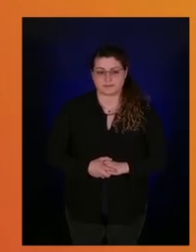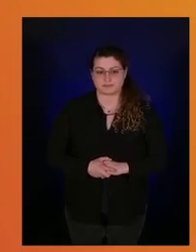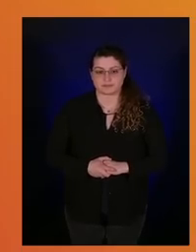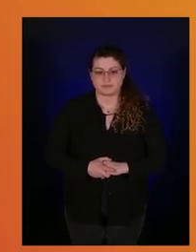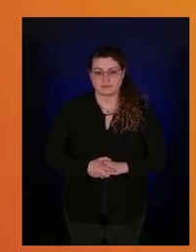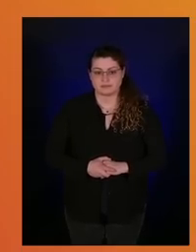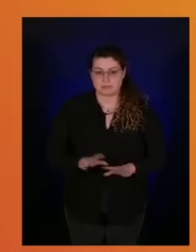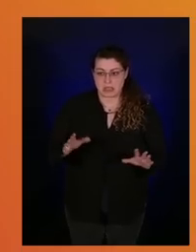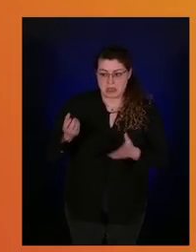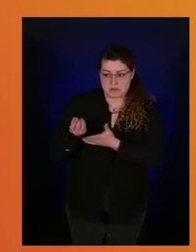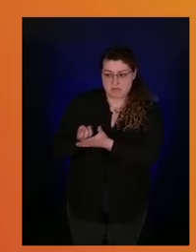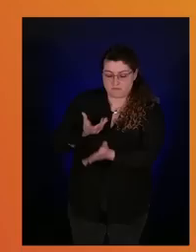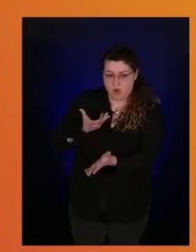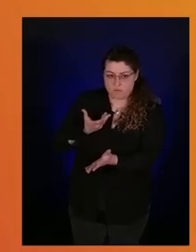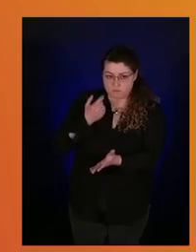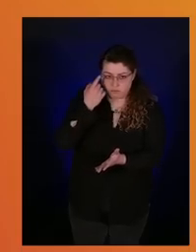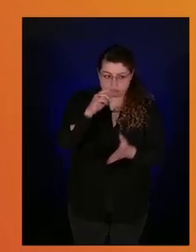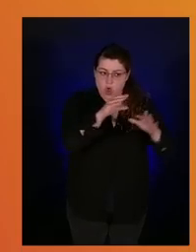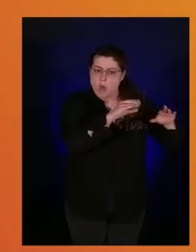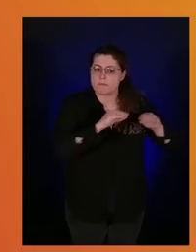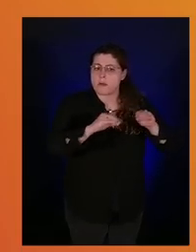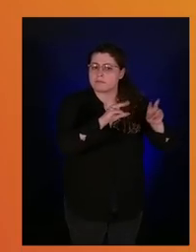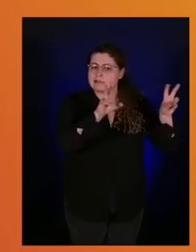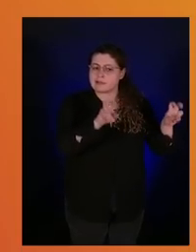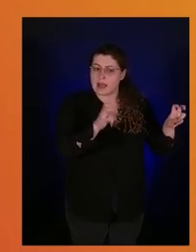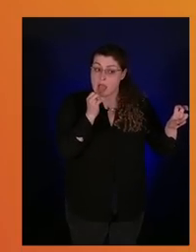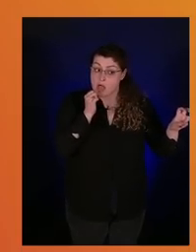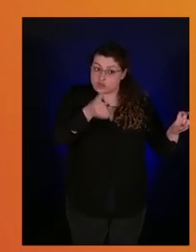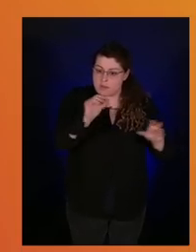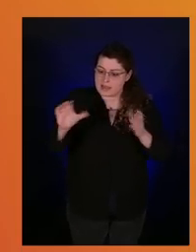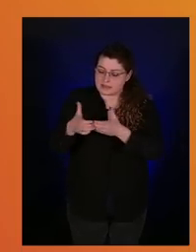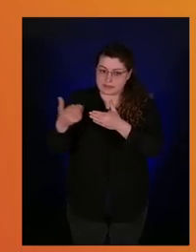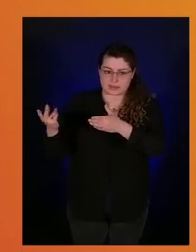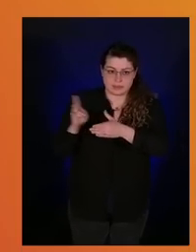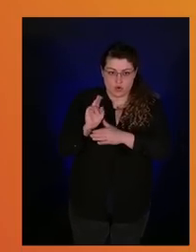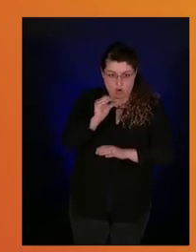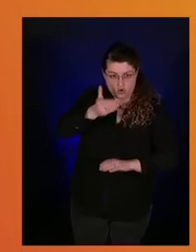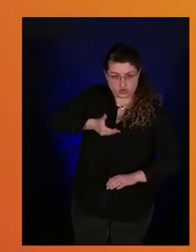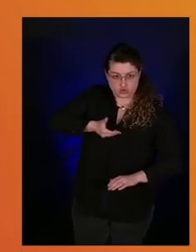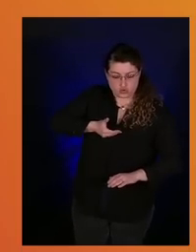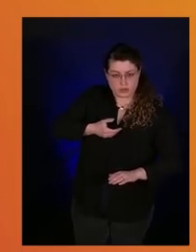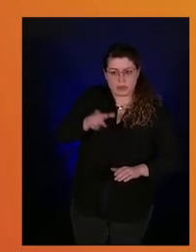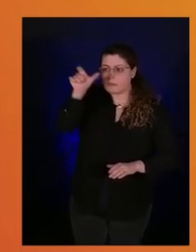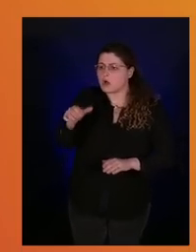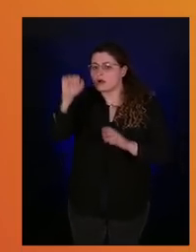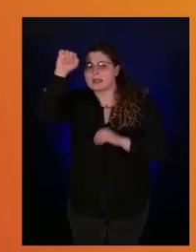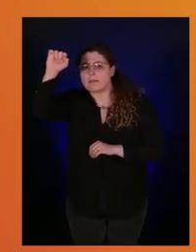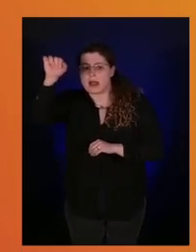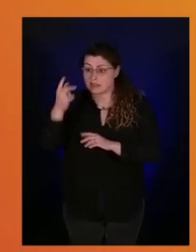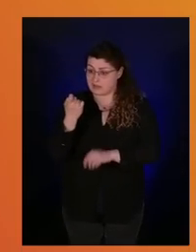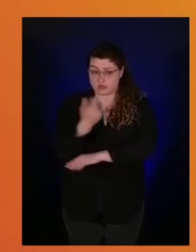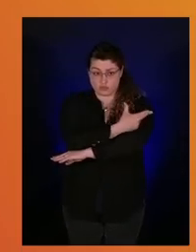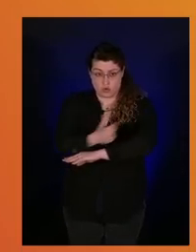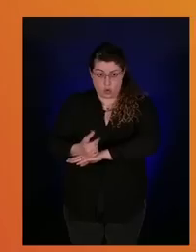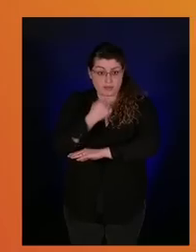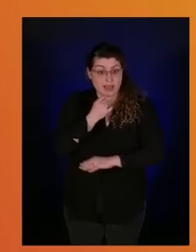Alors on me dit que pour le peuple, il y aura une délégation qui sera reçue demain par un camarade du bureau, par le bureau. Donc dès demain,